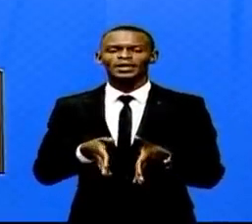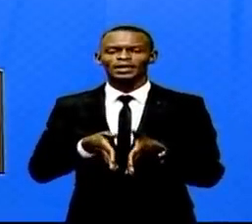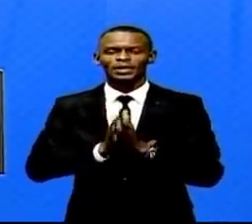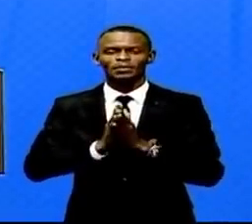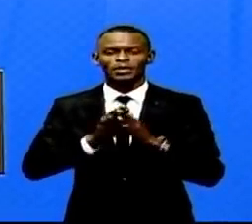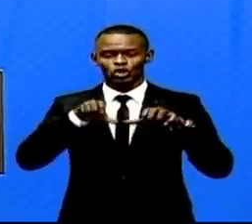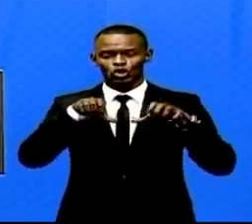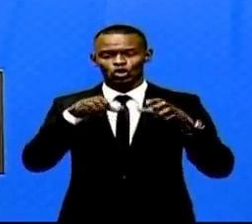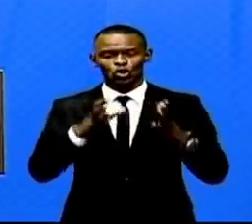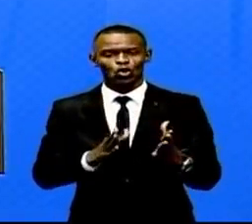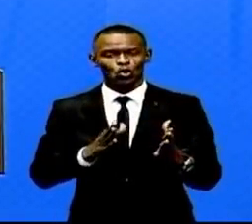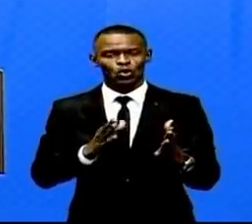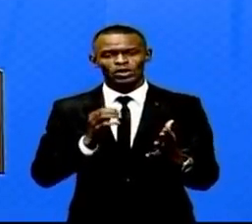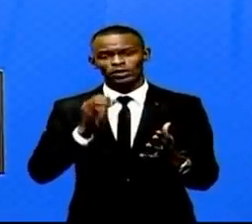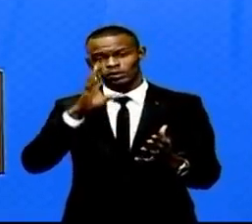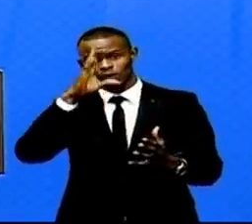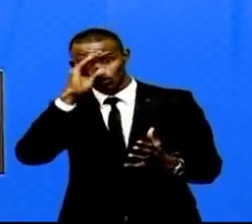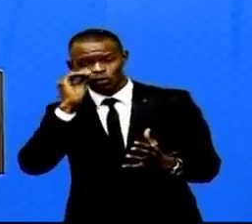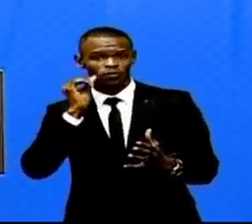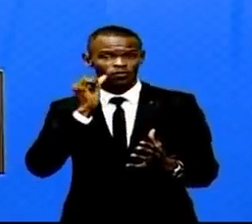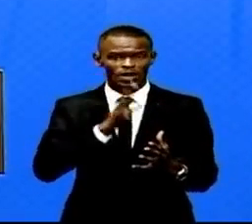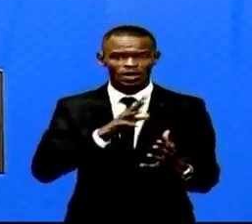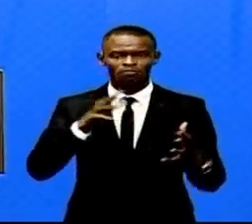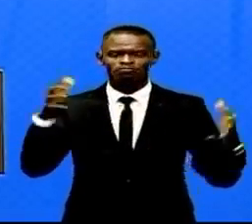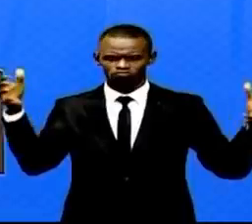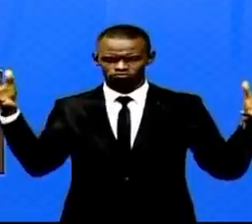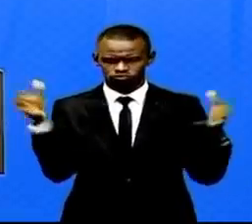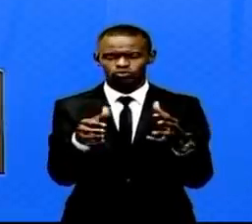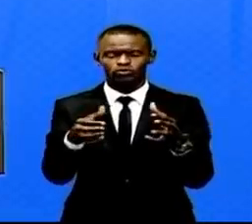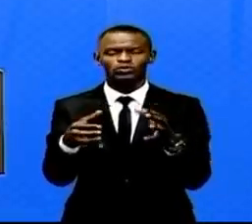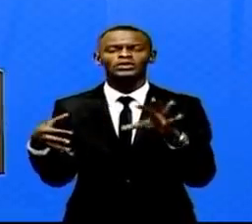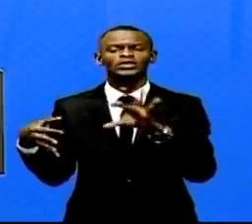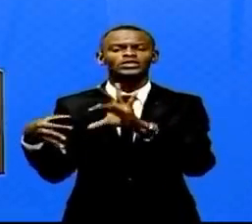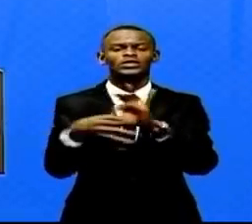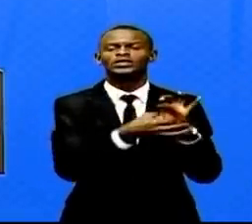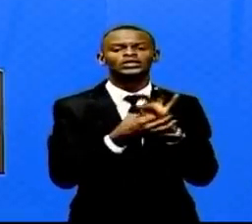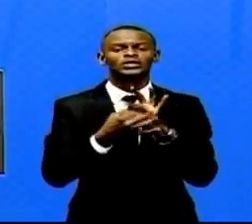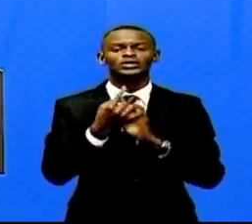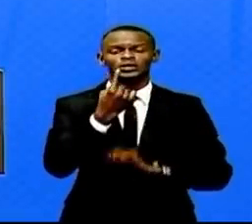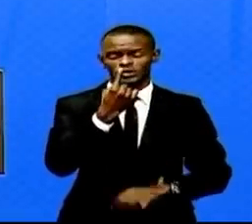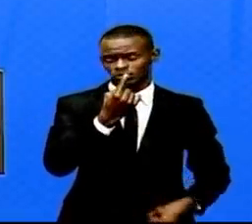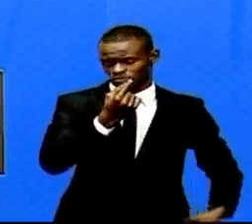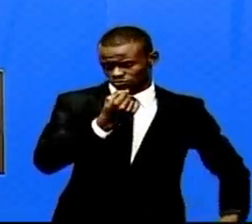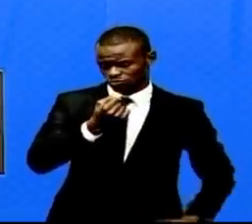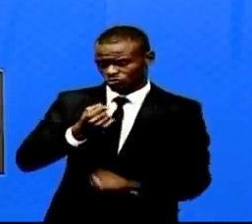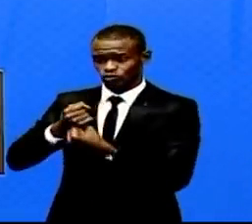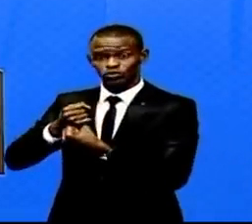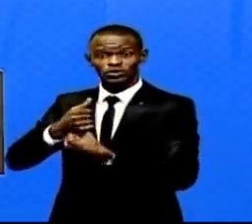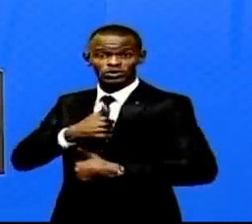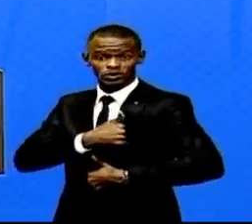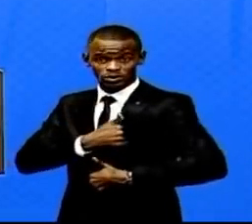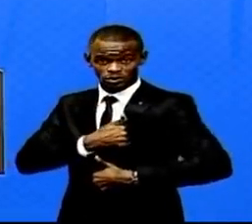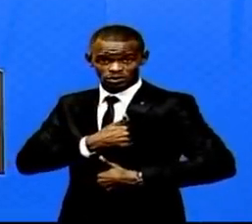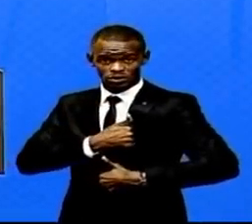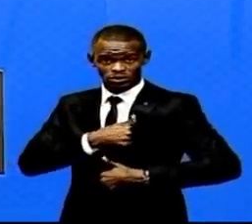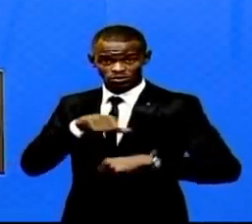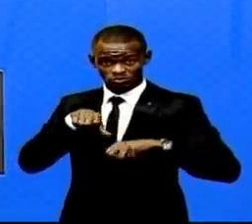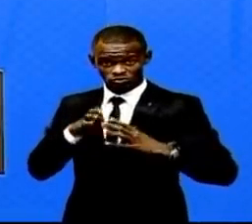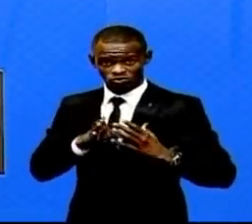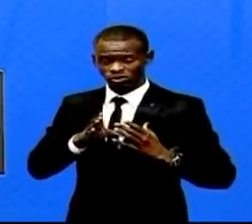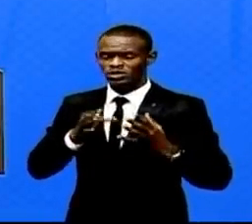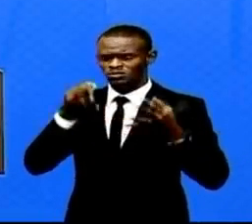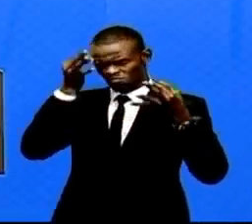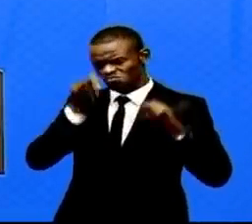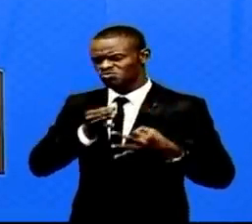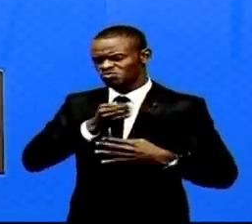l'unité pour soutenir nos vaillants soldats qui, comme lui-même, sont déterminés à défendre les termes de leur